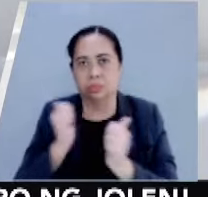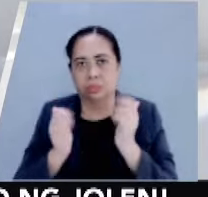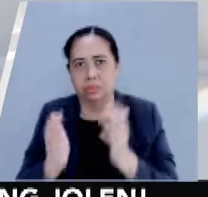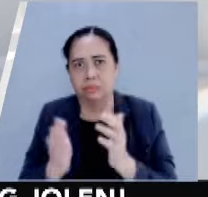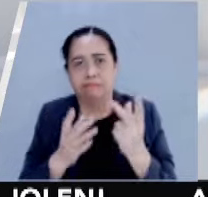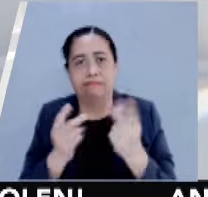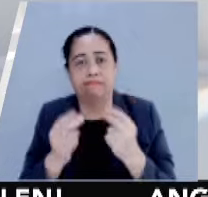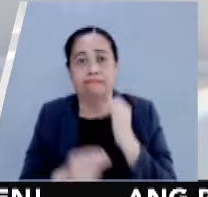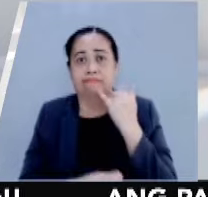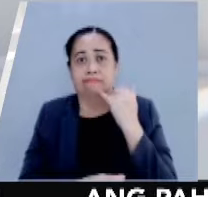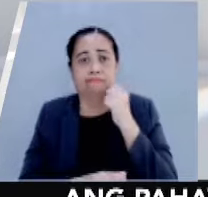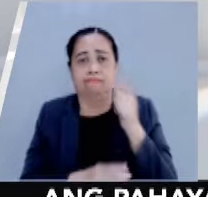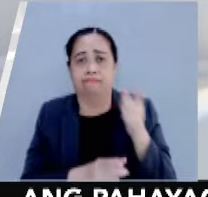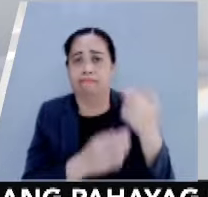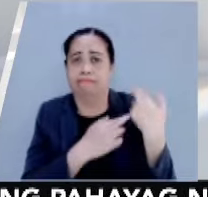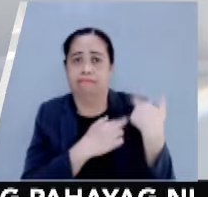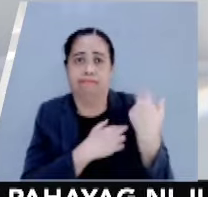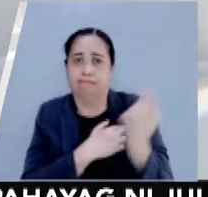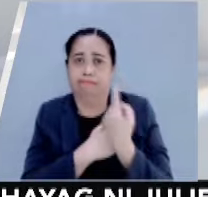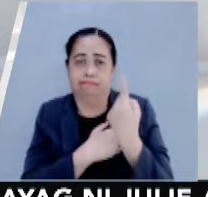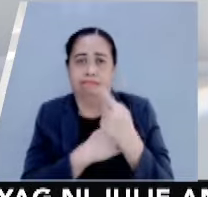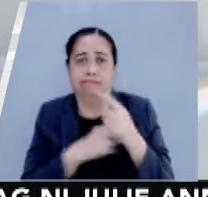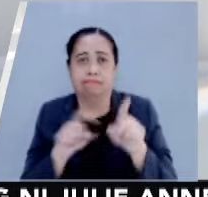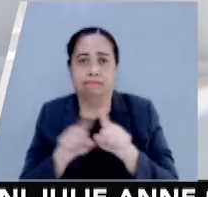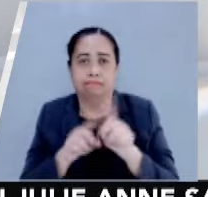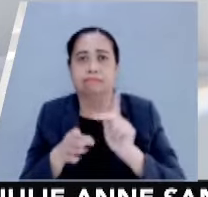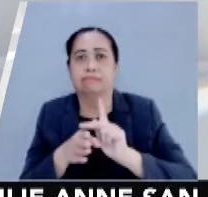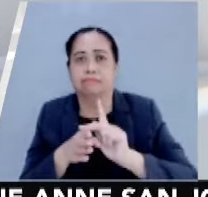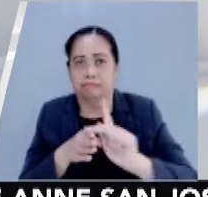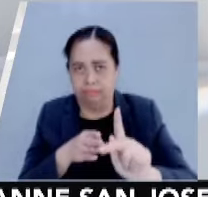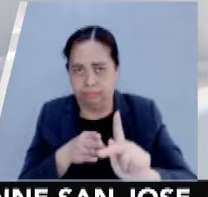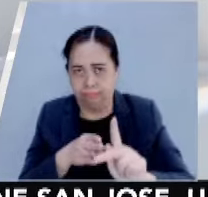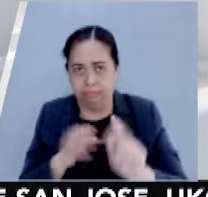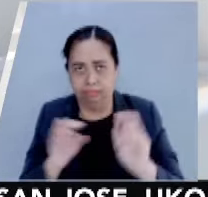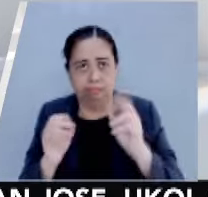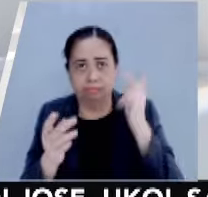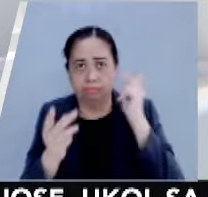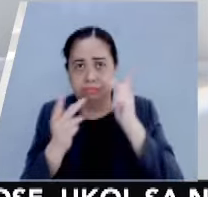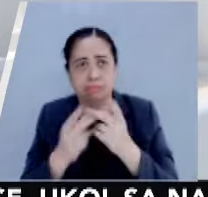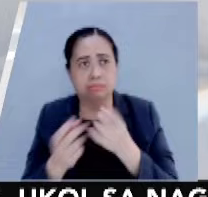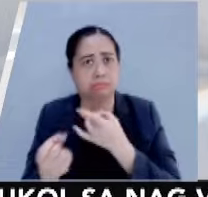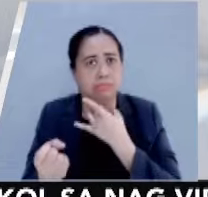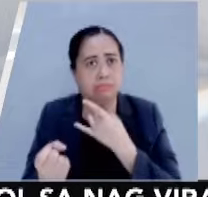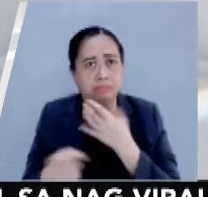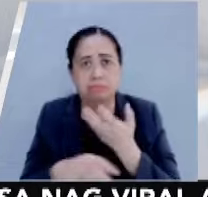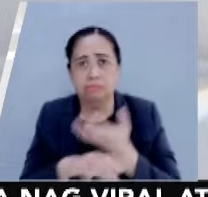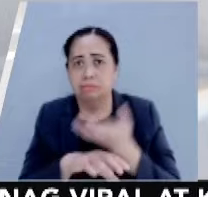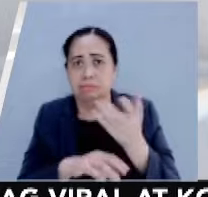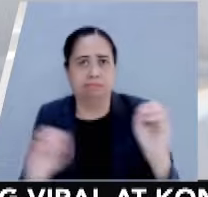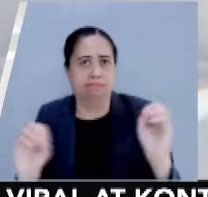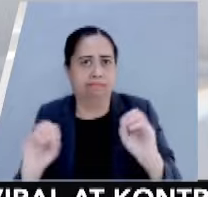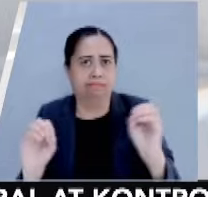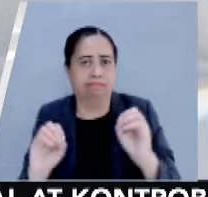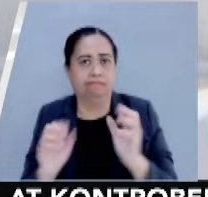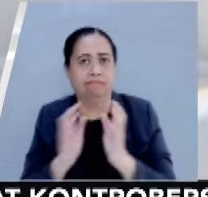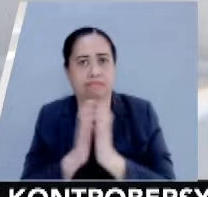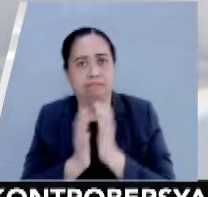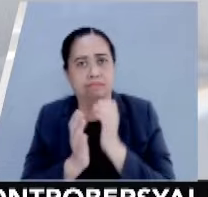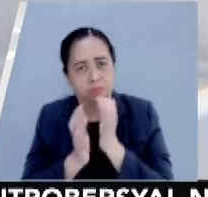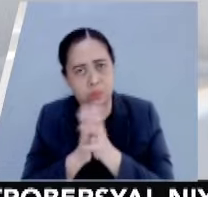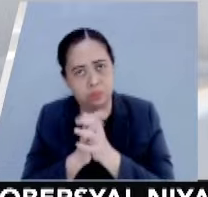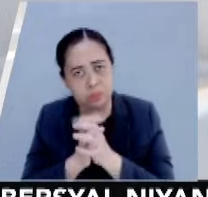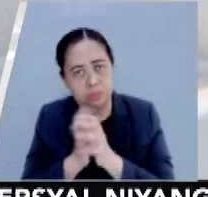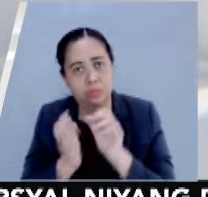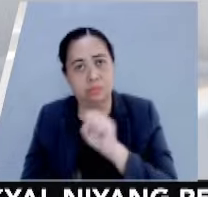Julian ang kanyang tungkulin na trabaho bilang professional na walang intensyong mambastos ng kahit na sino. Humihingi raw ng paumanhi ng Sparkle sa